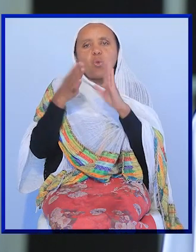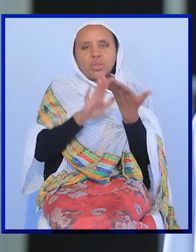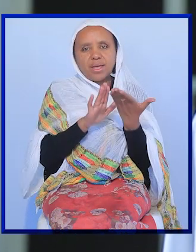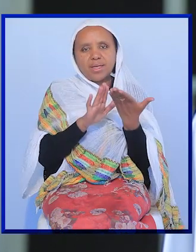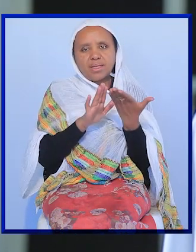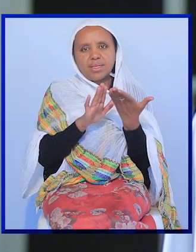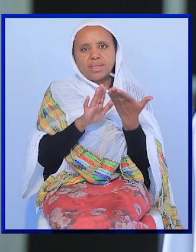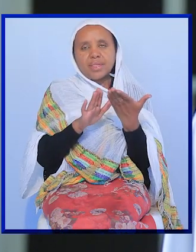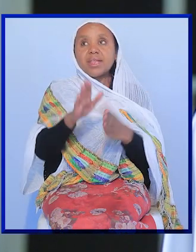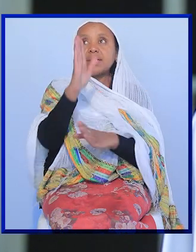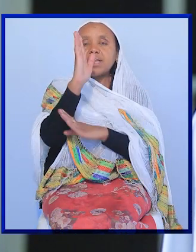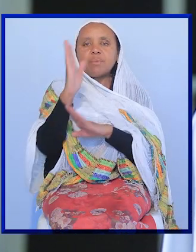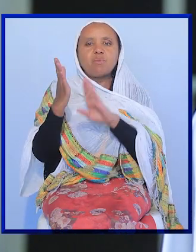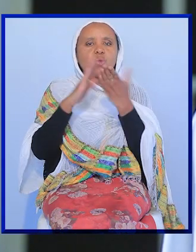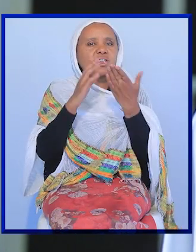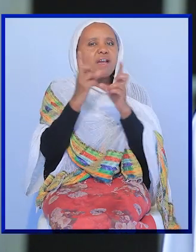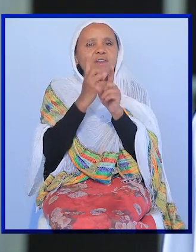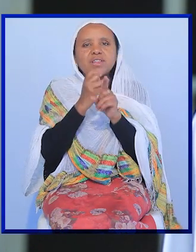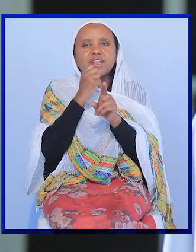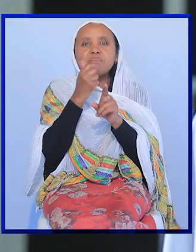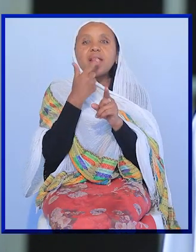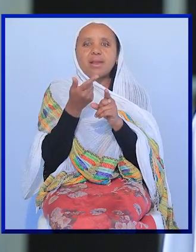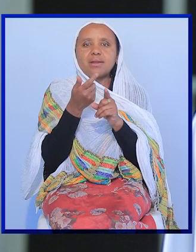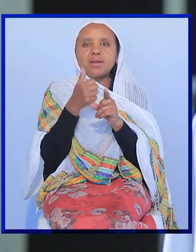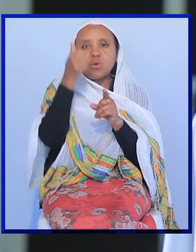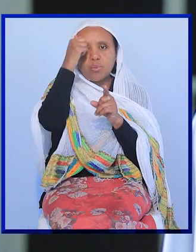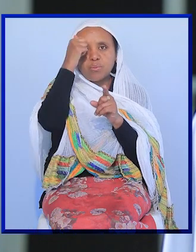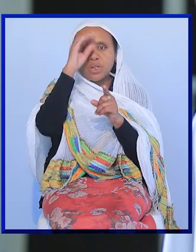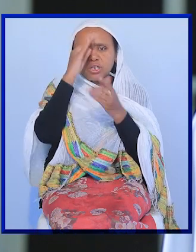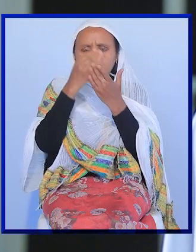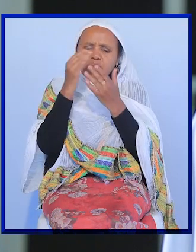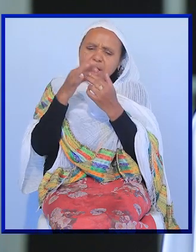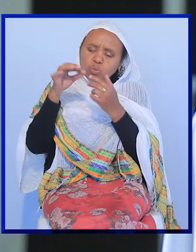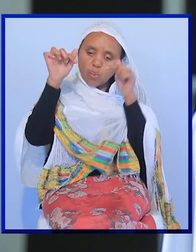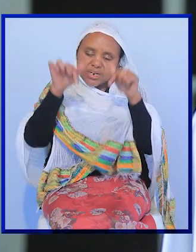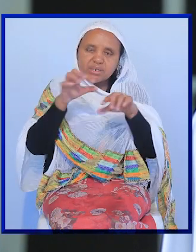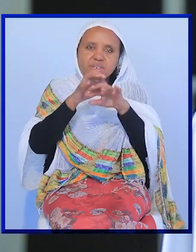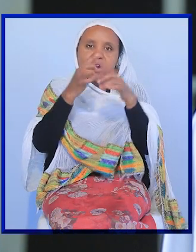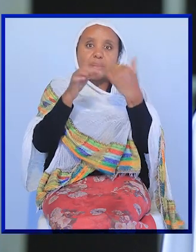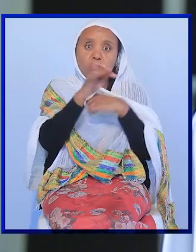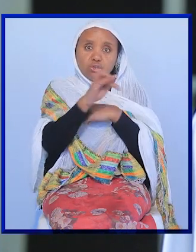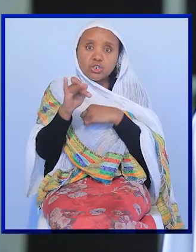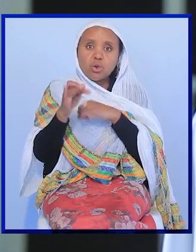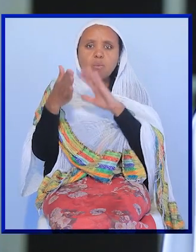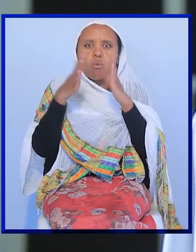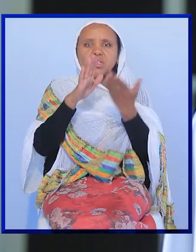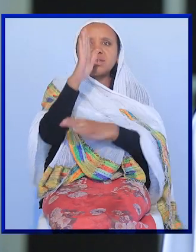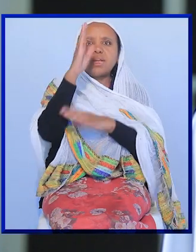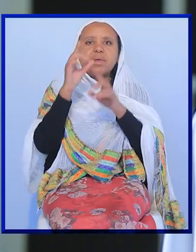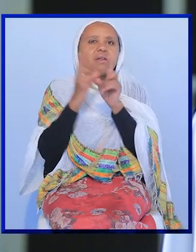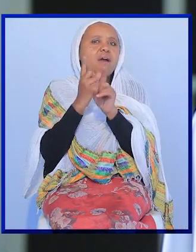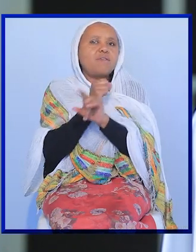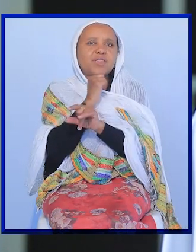ሞት። እግዚአብሔር ሞትን አልፈጠረም ይለናል ኢዮብ። የሰው ልጅ መርጦ ወደዚች ምድር አመጣው እንጂ ሞትን እግዚአብሔር አልፈጠረም።